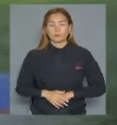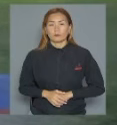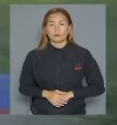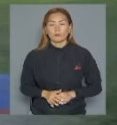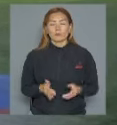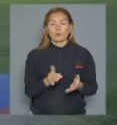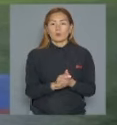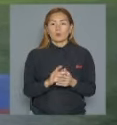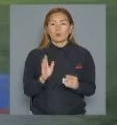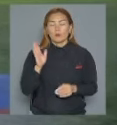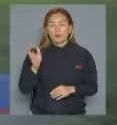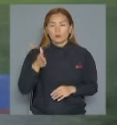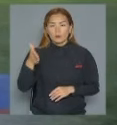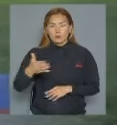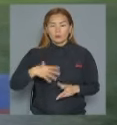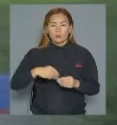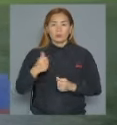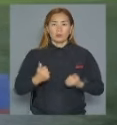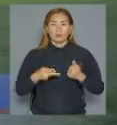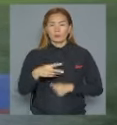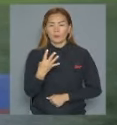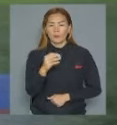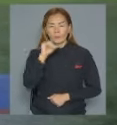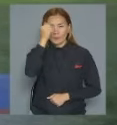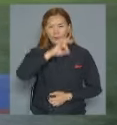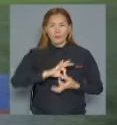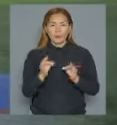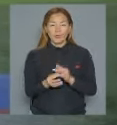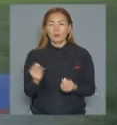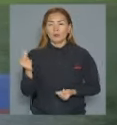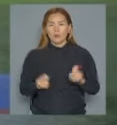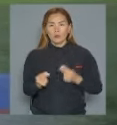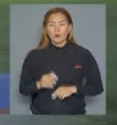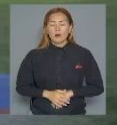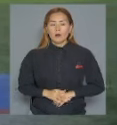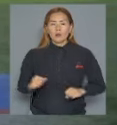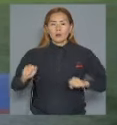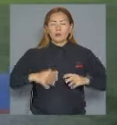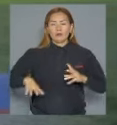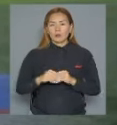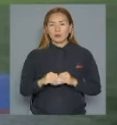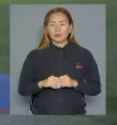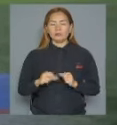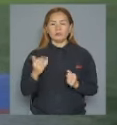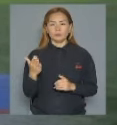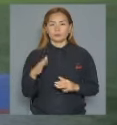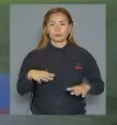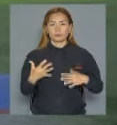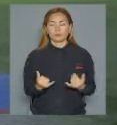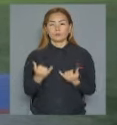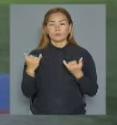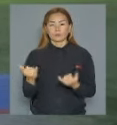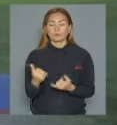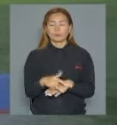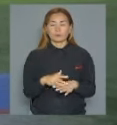таныстыру және алда болатын баршаға белгілі 2024 олимпиада ойындарына үміткер спортшыларымызға елдің батасын алу, жалпы